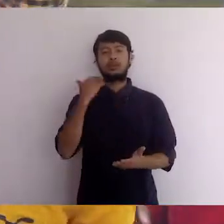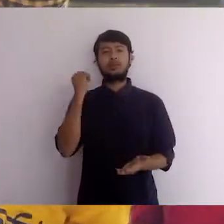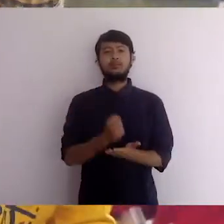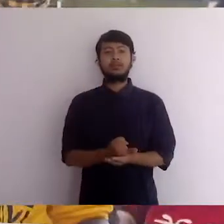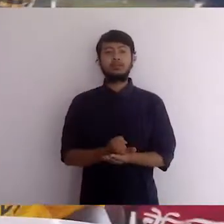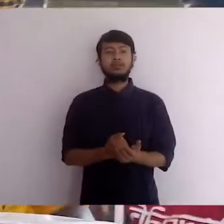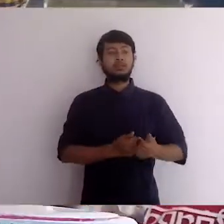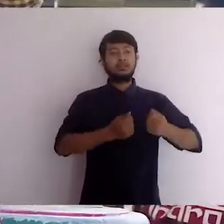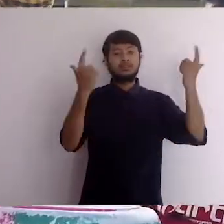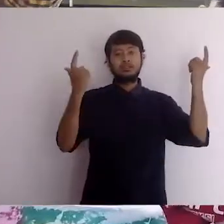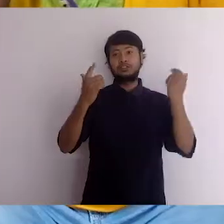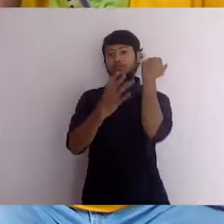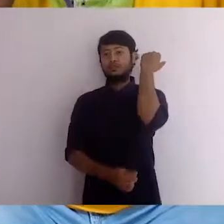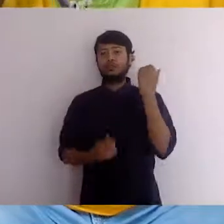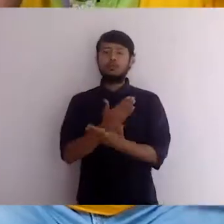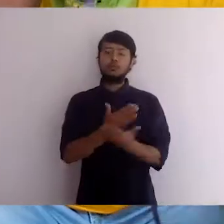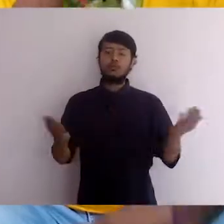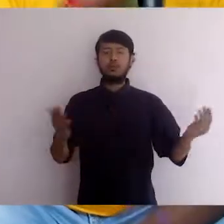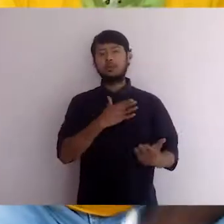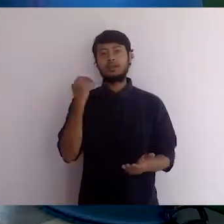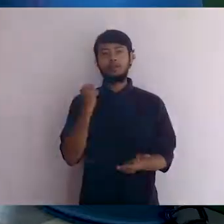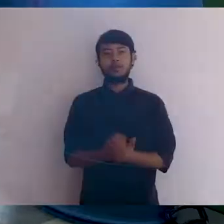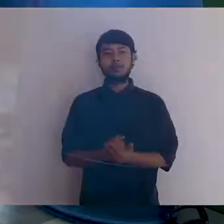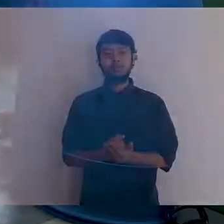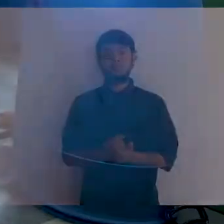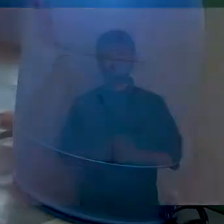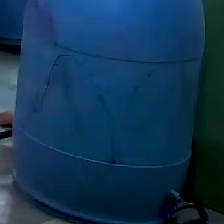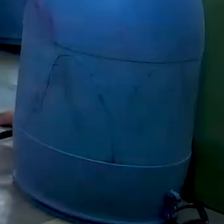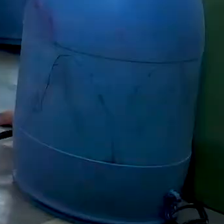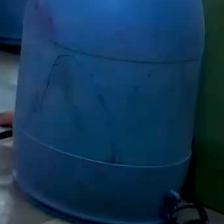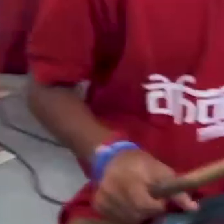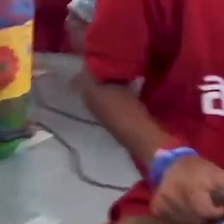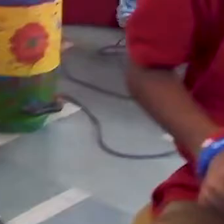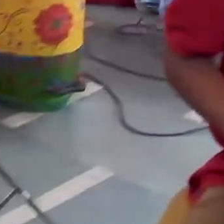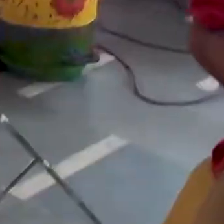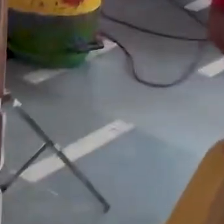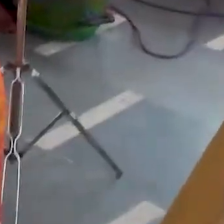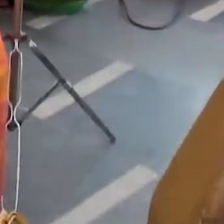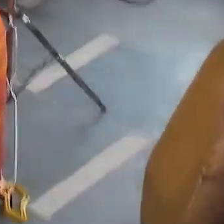एक ही कल, हो अमीर या गरीब सबका एक ही कल। क्रेजी बी।